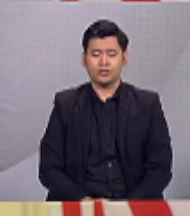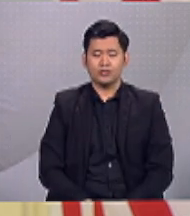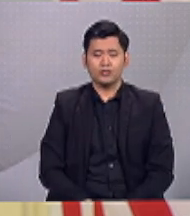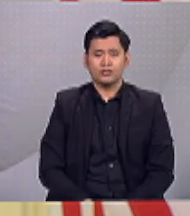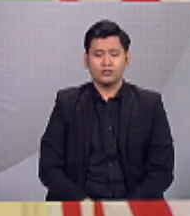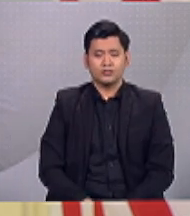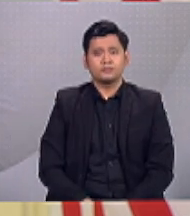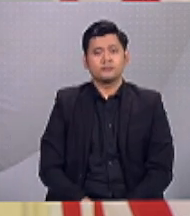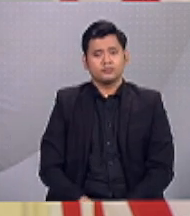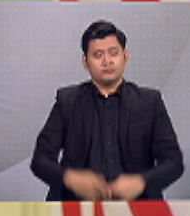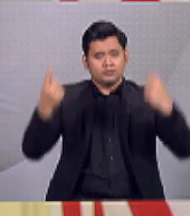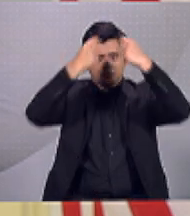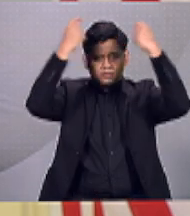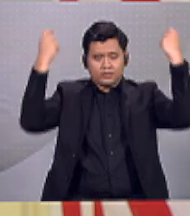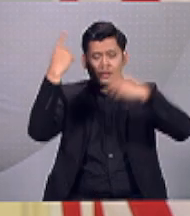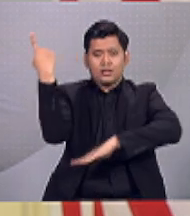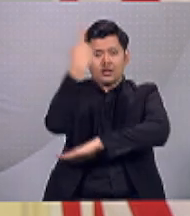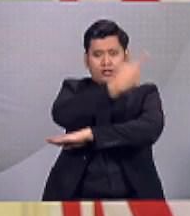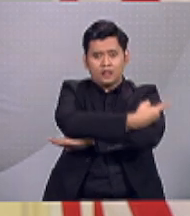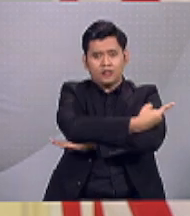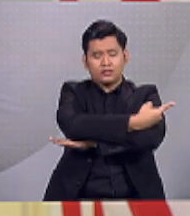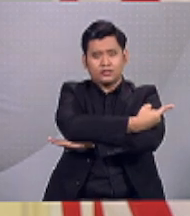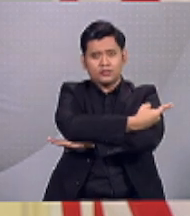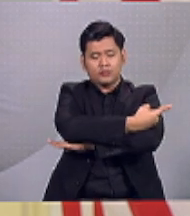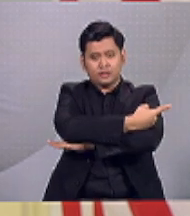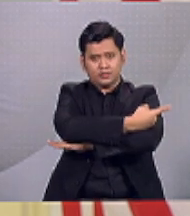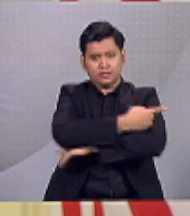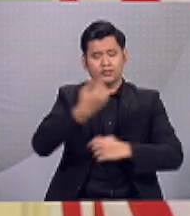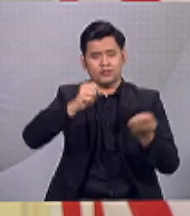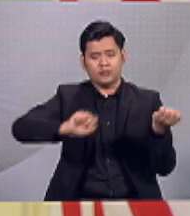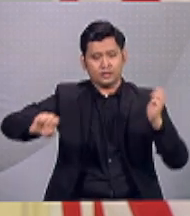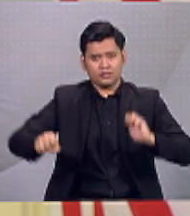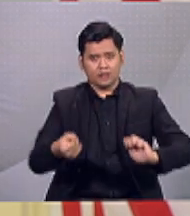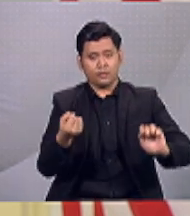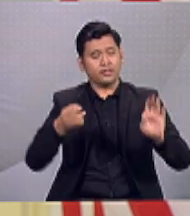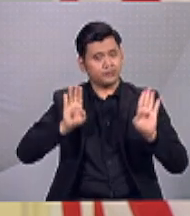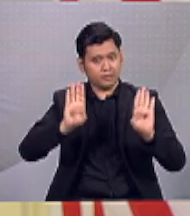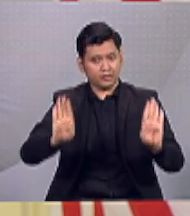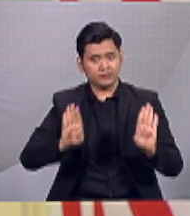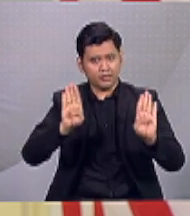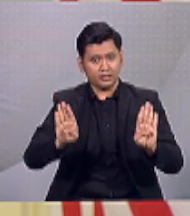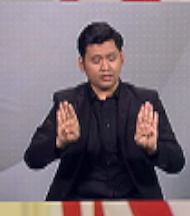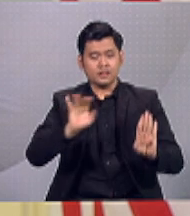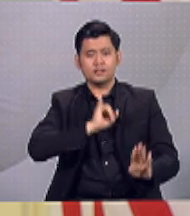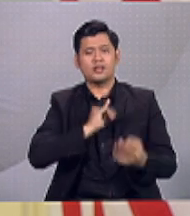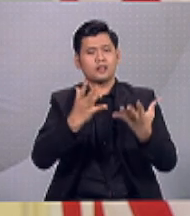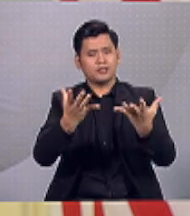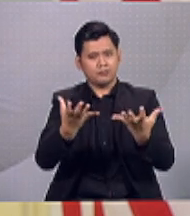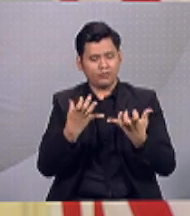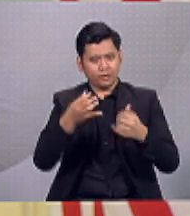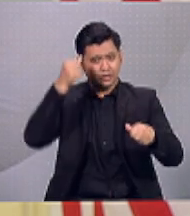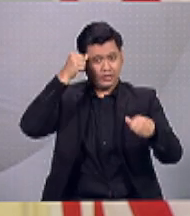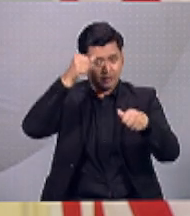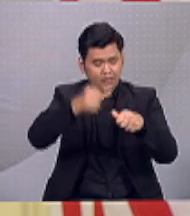sempena sambutan Hari Gawai bagi masyarakat di Sarawak, saya ingin mengingatkan agar semua